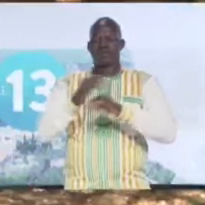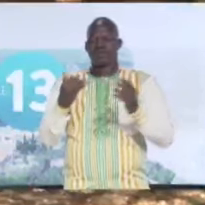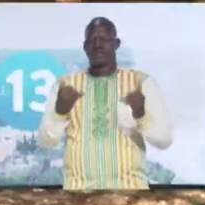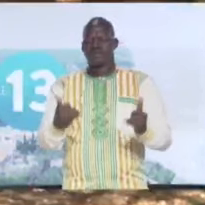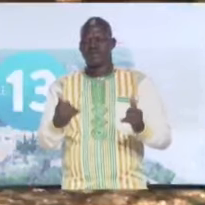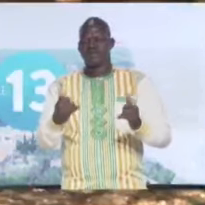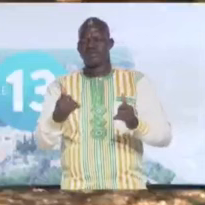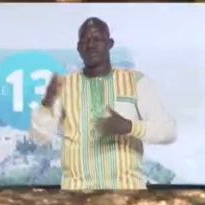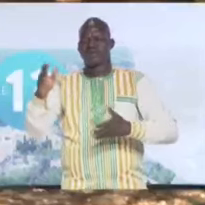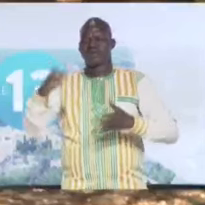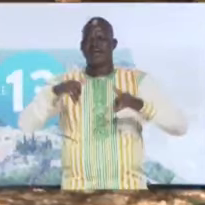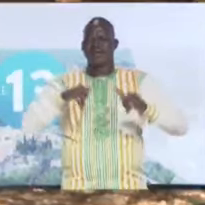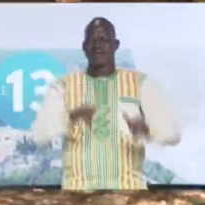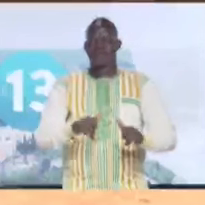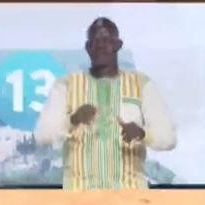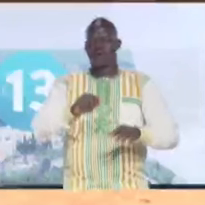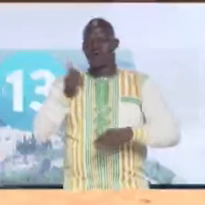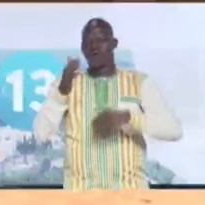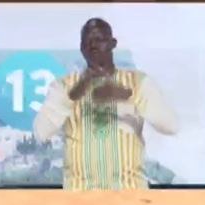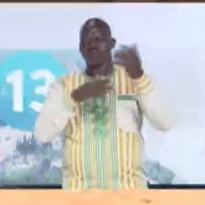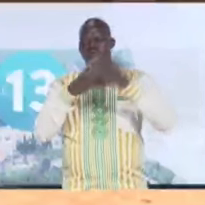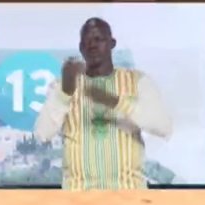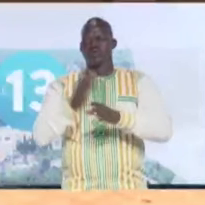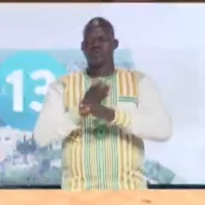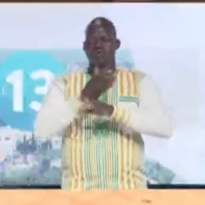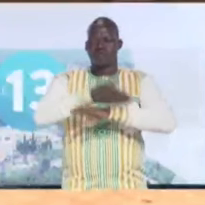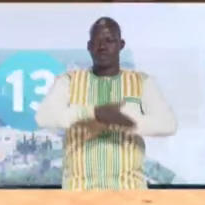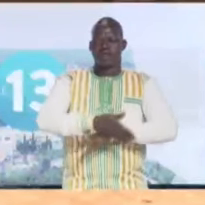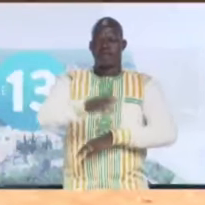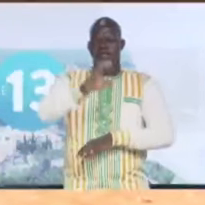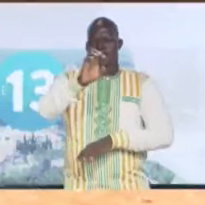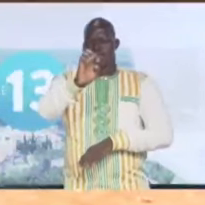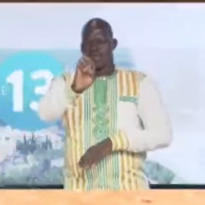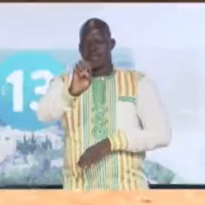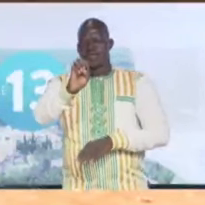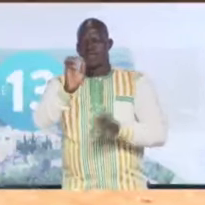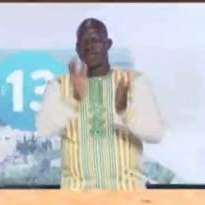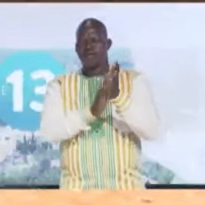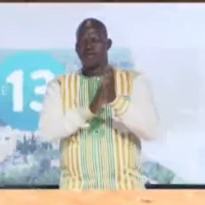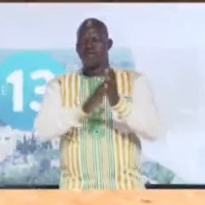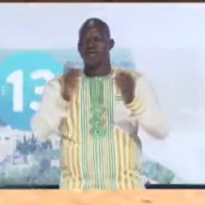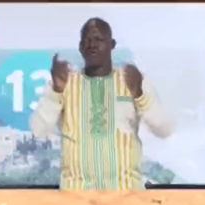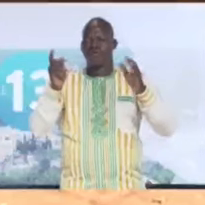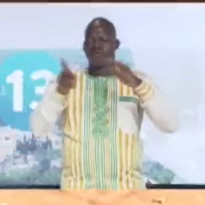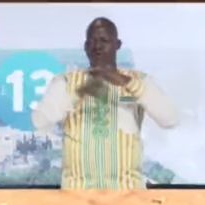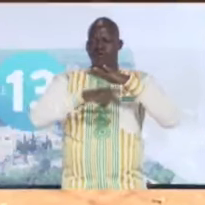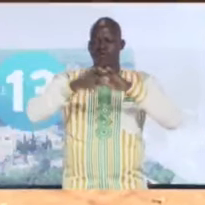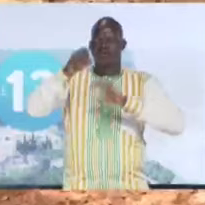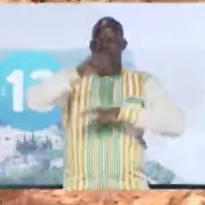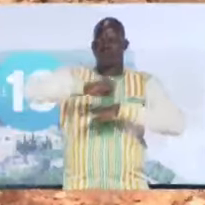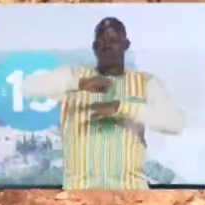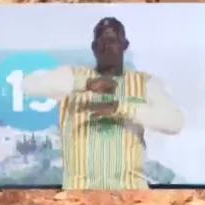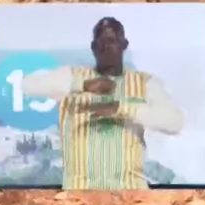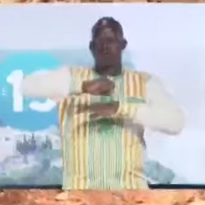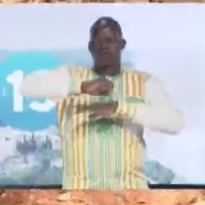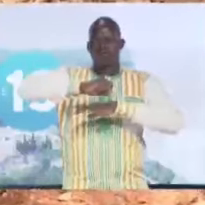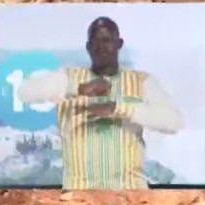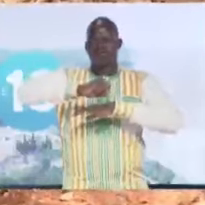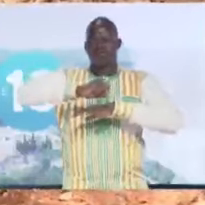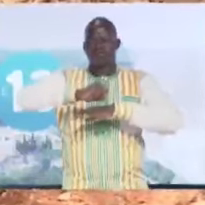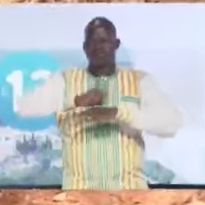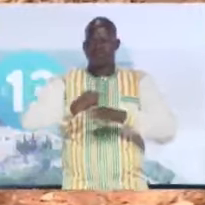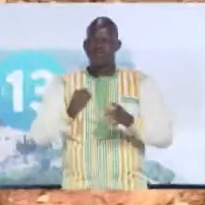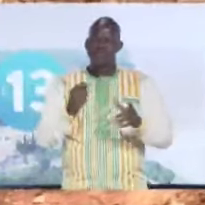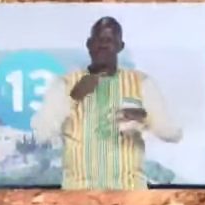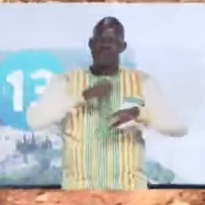autre infrastructure coloniale, l'EPS, l'école primaire supérieure. Au temps où la Haute Volta